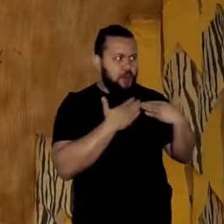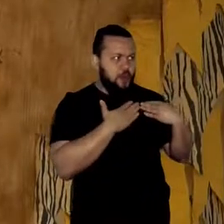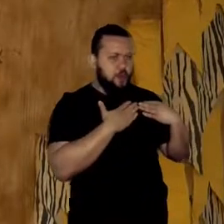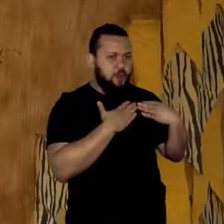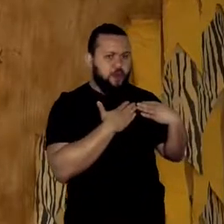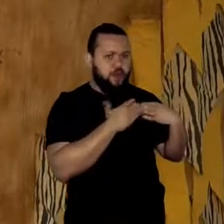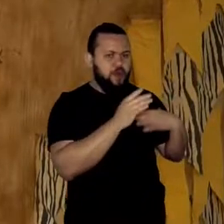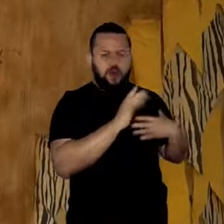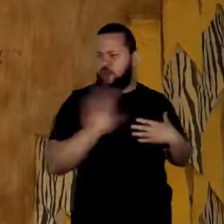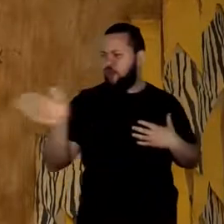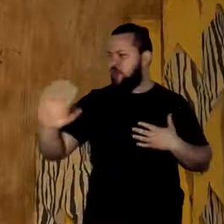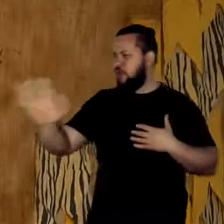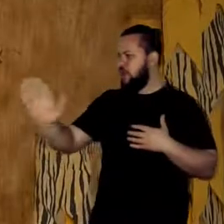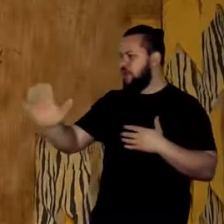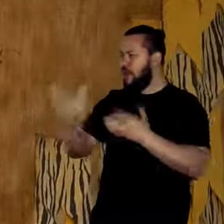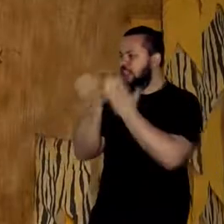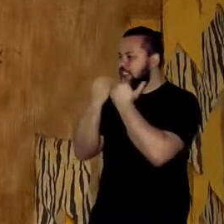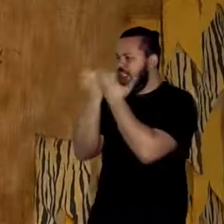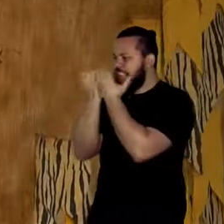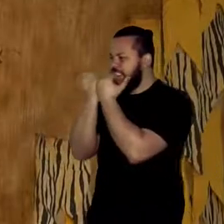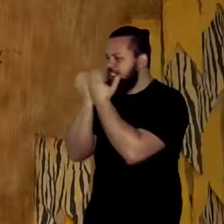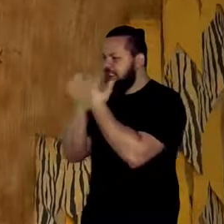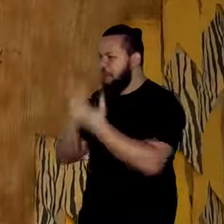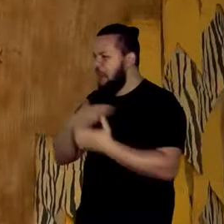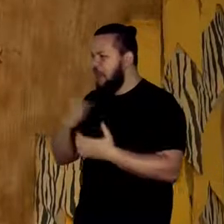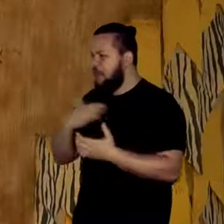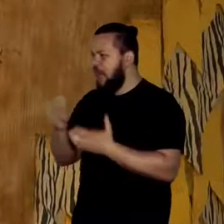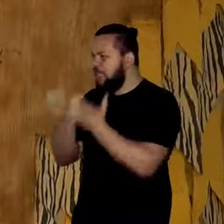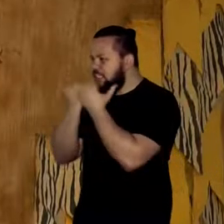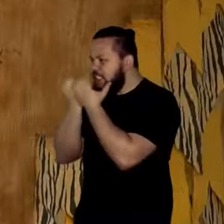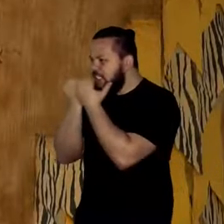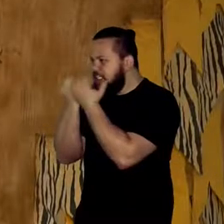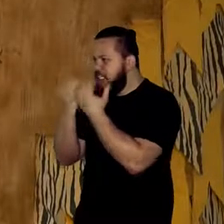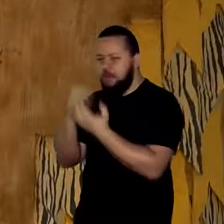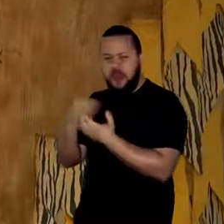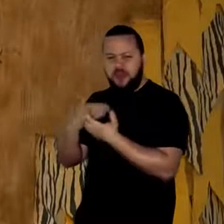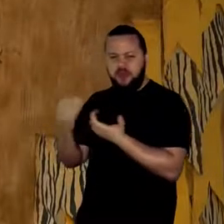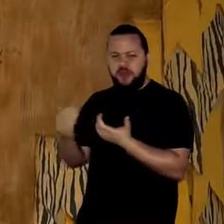ah, ah. Mio, tuyo, mio, tuyo, mio, tuyo, mio, tuyo.